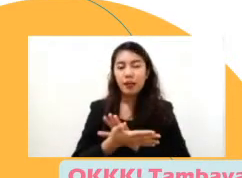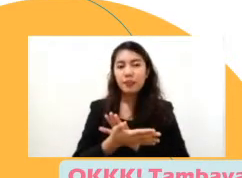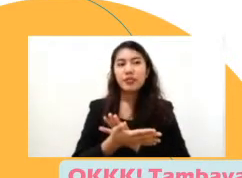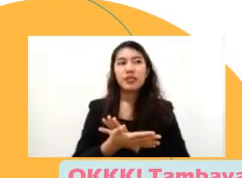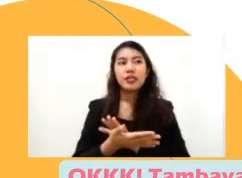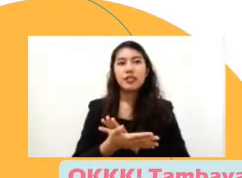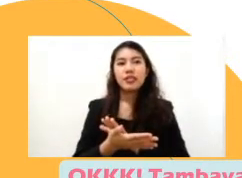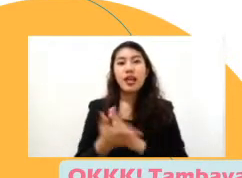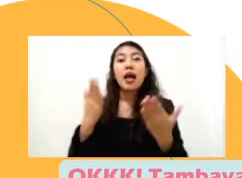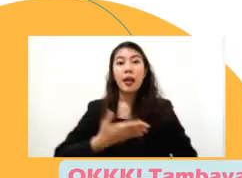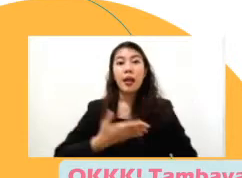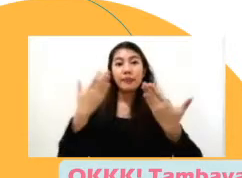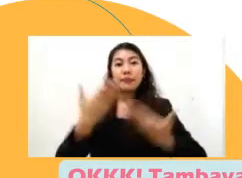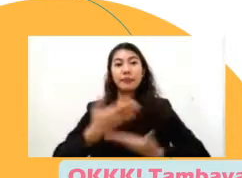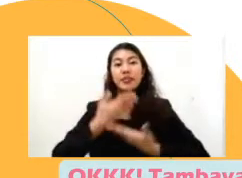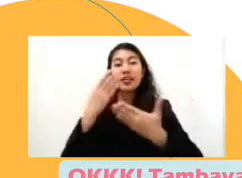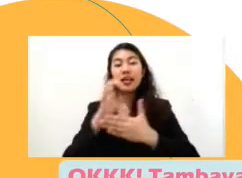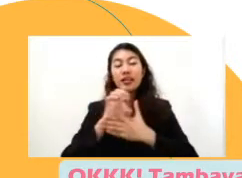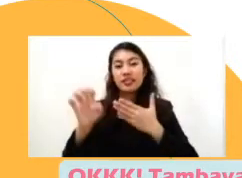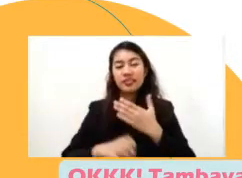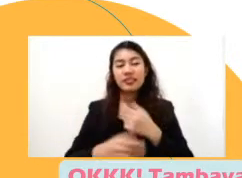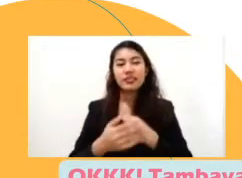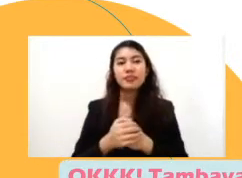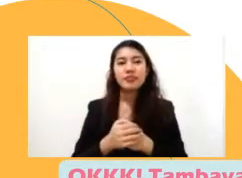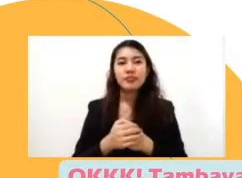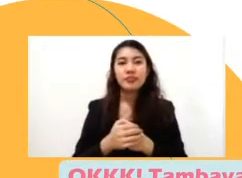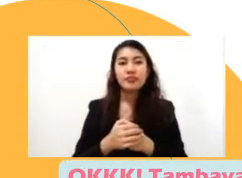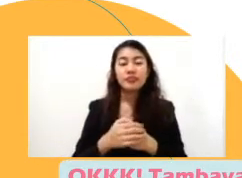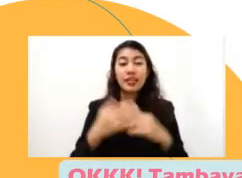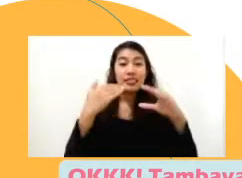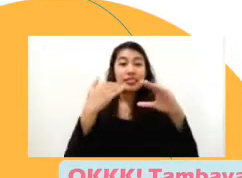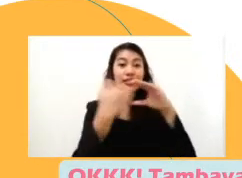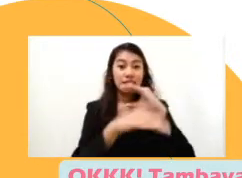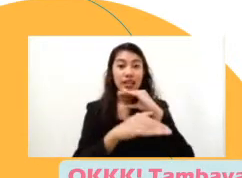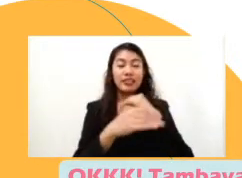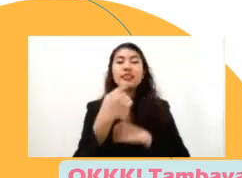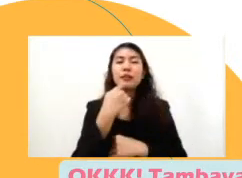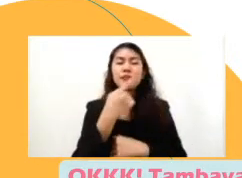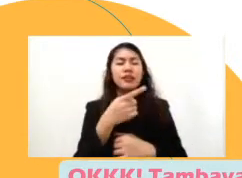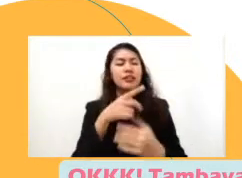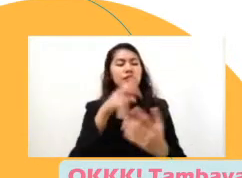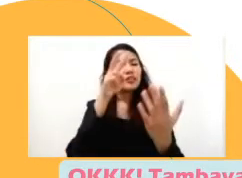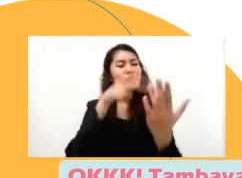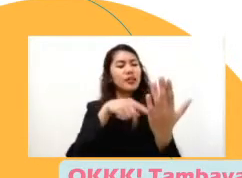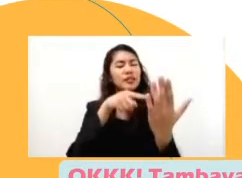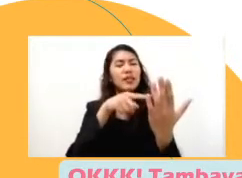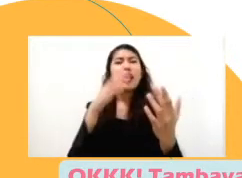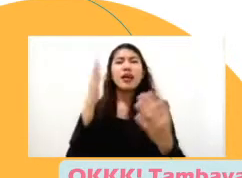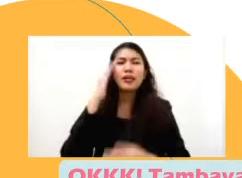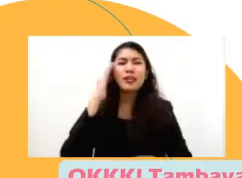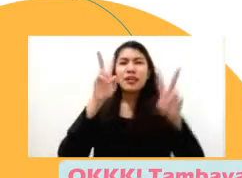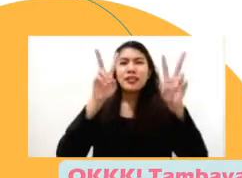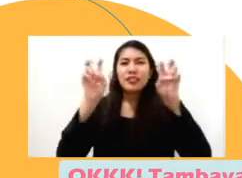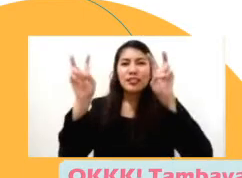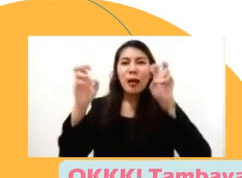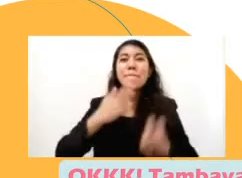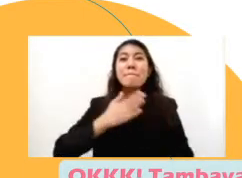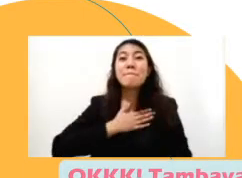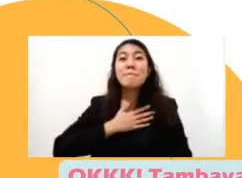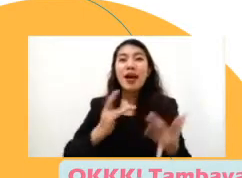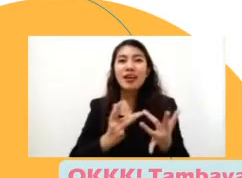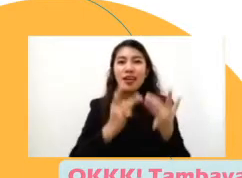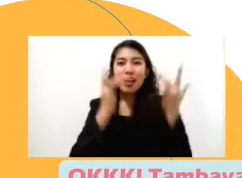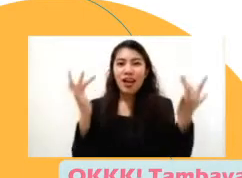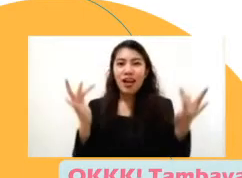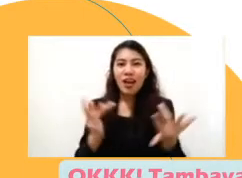happy ending. May, ayun sa chat, ayan, para daw my heart will go on. Ayun. Yes. Exactly. Thank